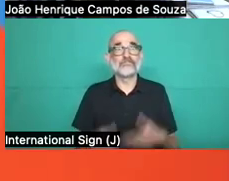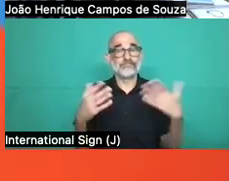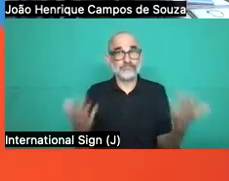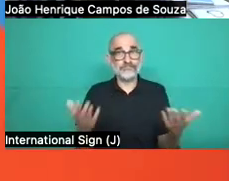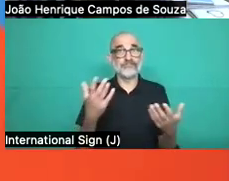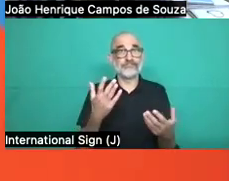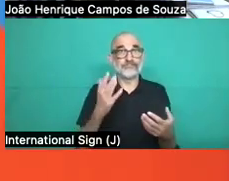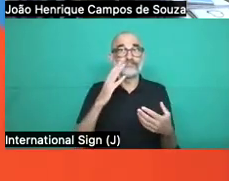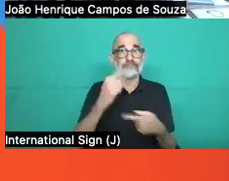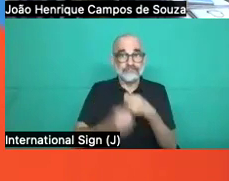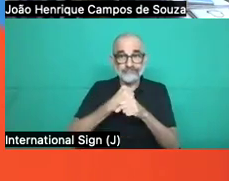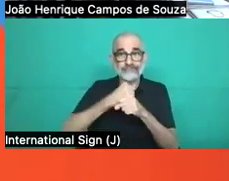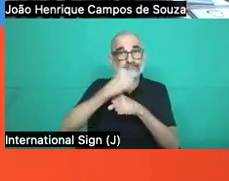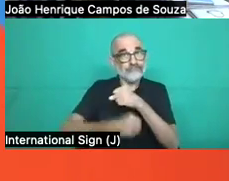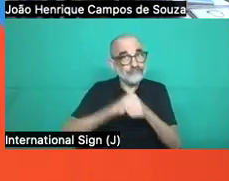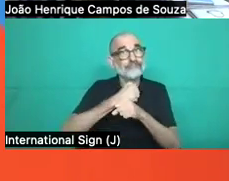Mundial de la Seguridade del Paciente.